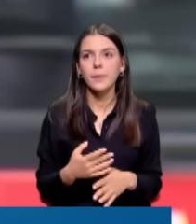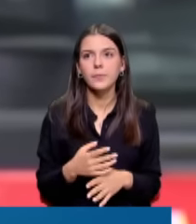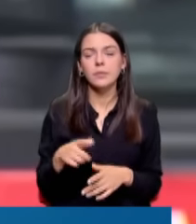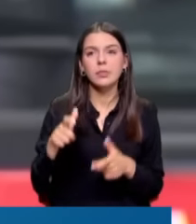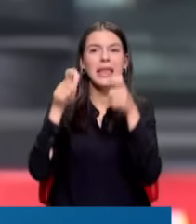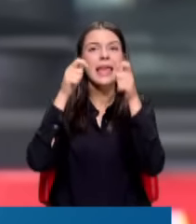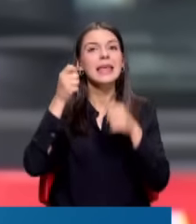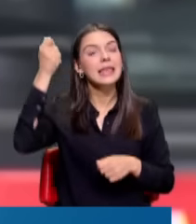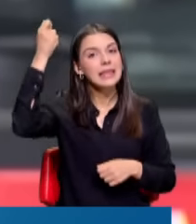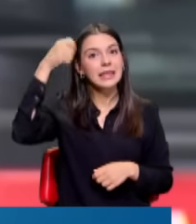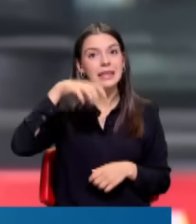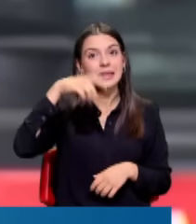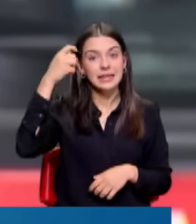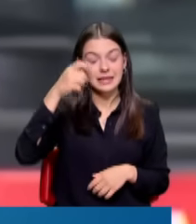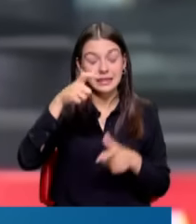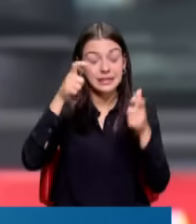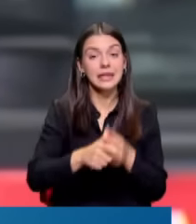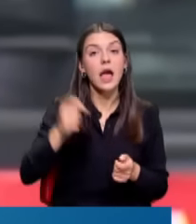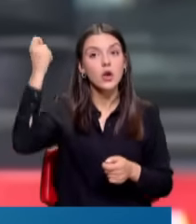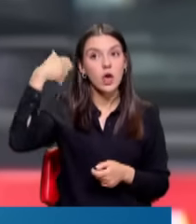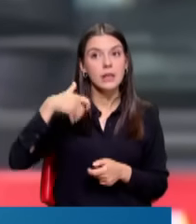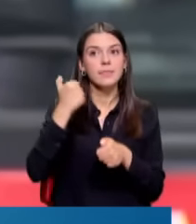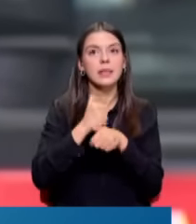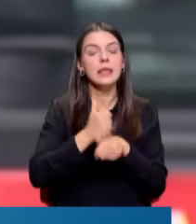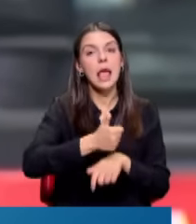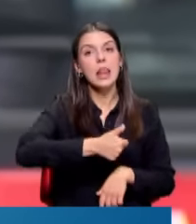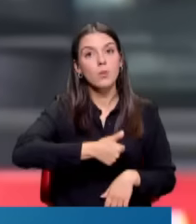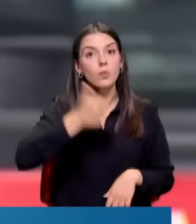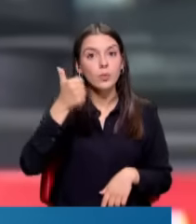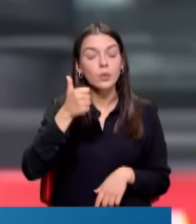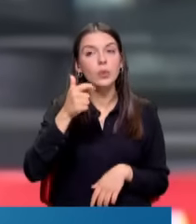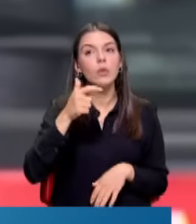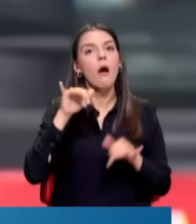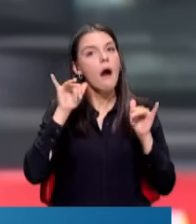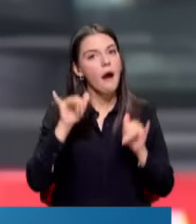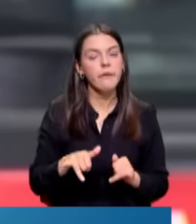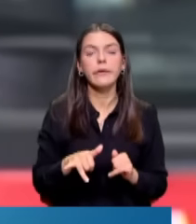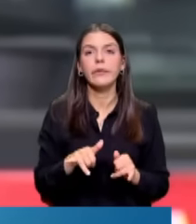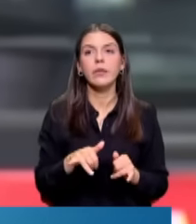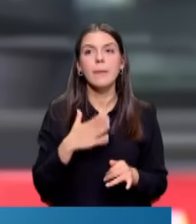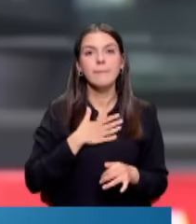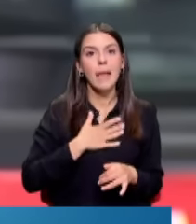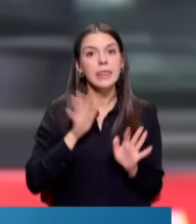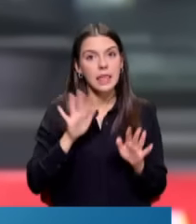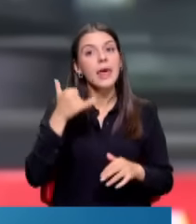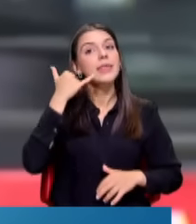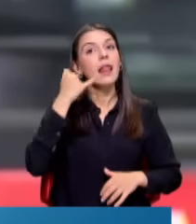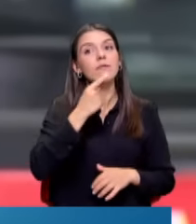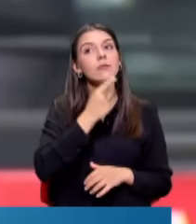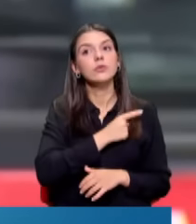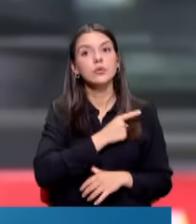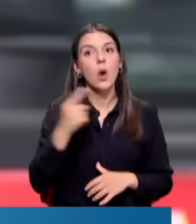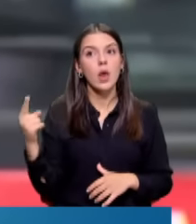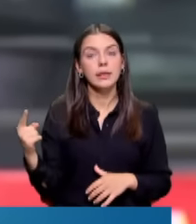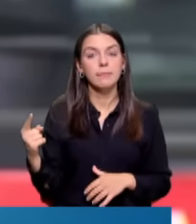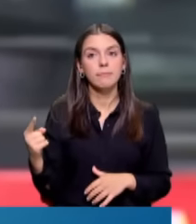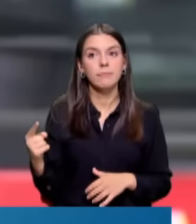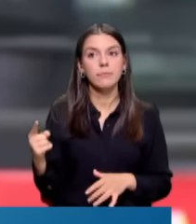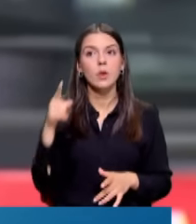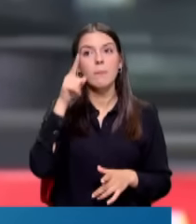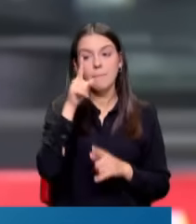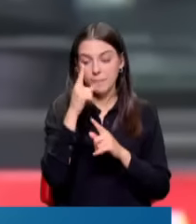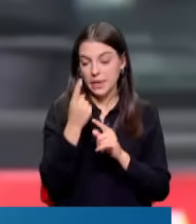Yerel yönetimler, genel müdürlüğü dahil, ben dahi bunu telefonla söyledim.